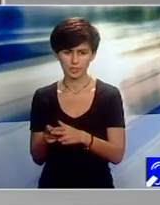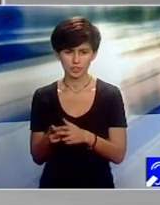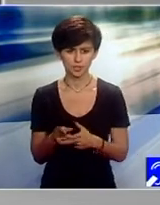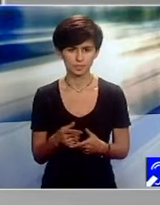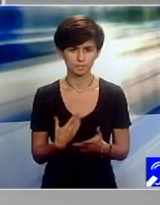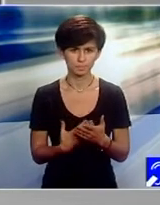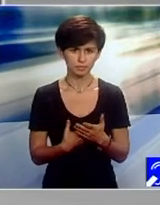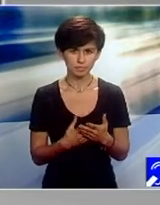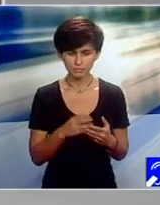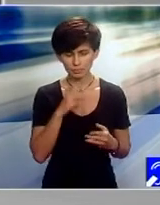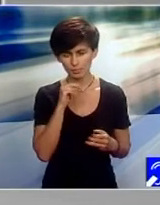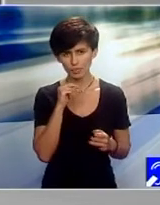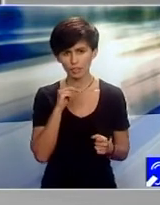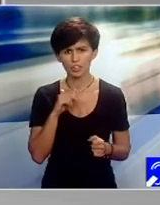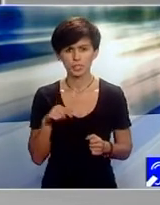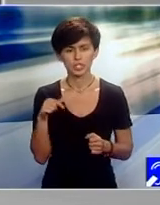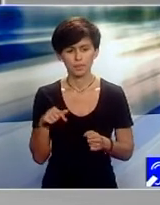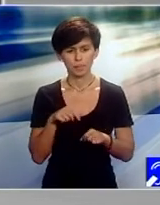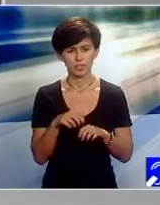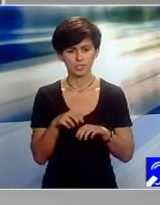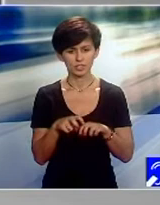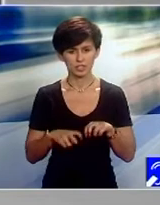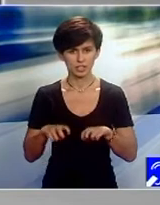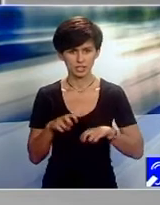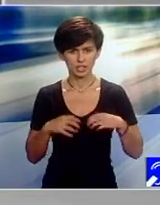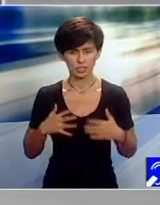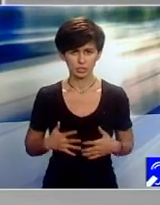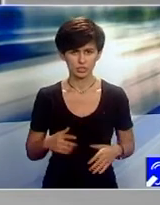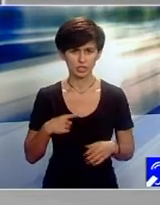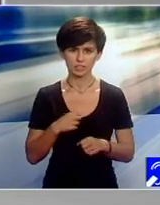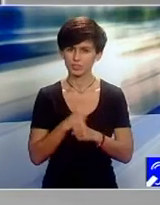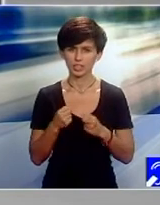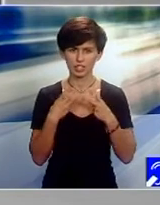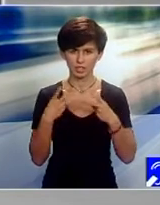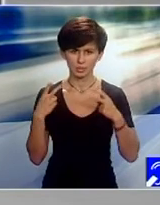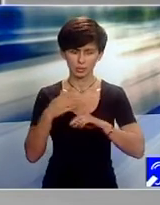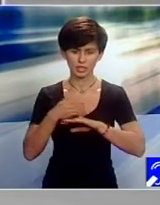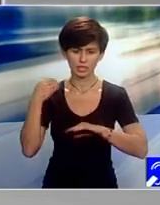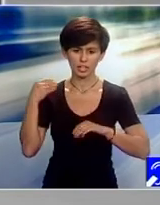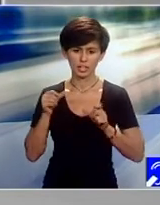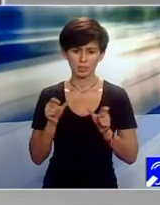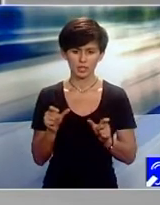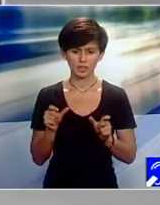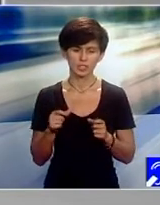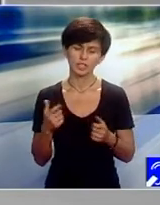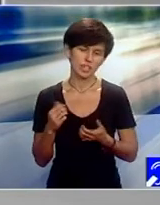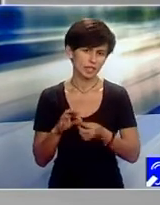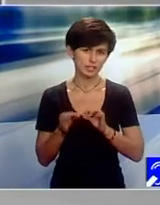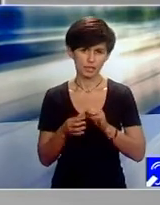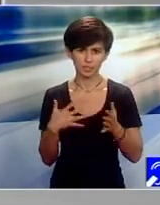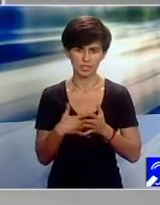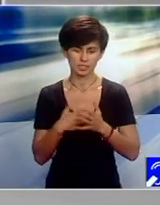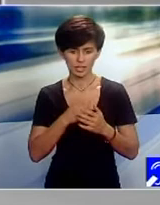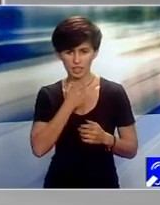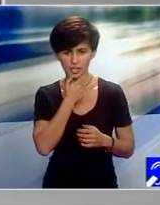acum pe genul acesta de diagnostic, este extrem de importantă prevenția, adică înseamnă testare anuală, așa